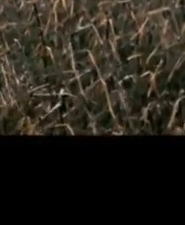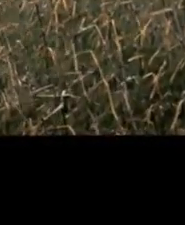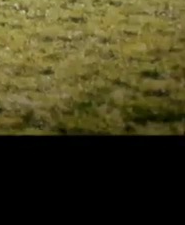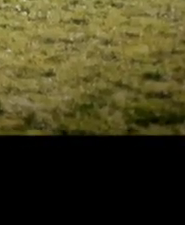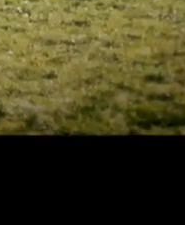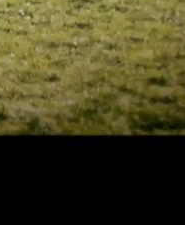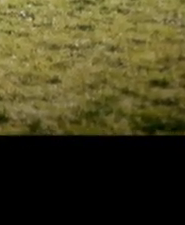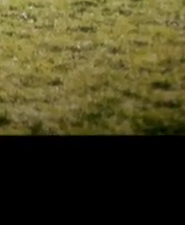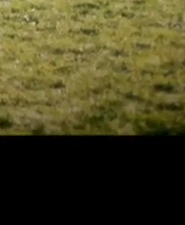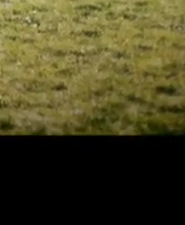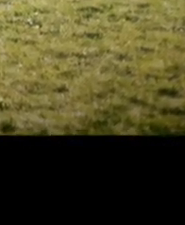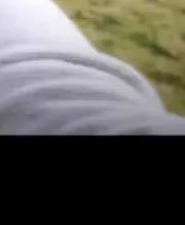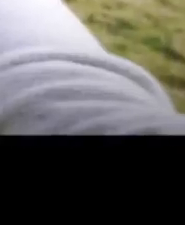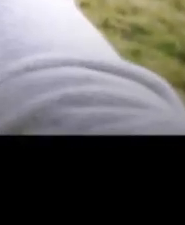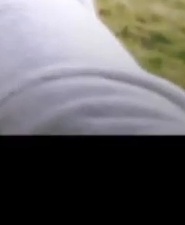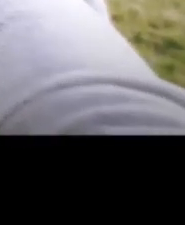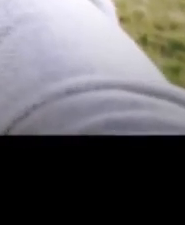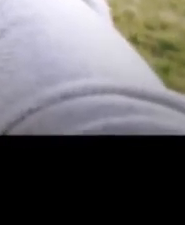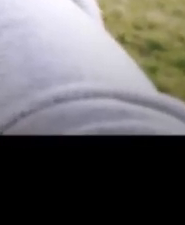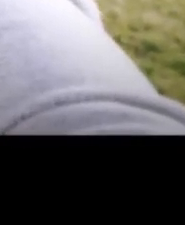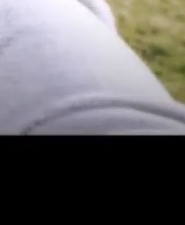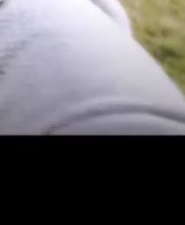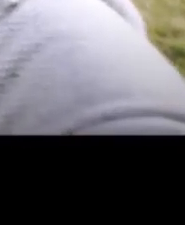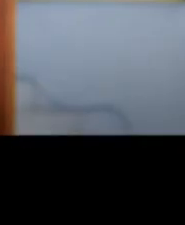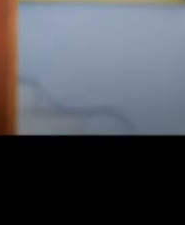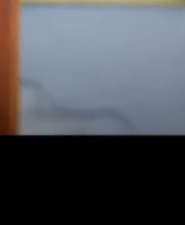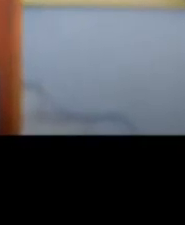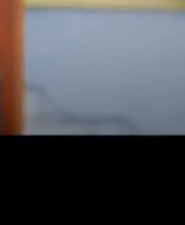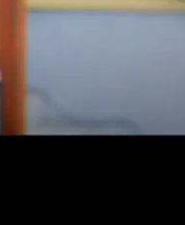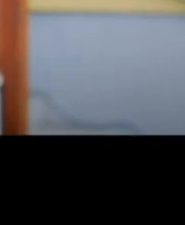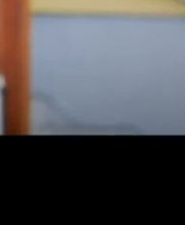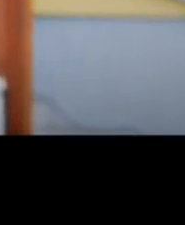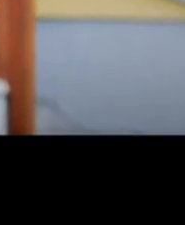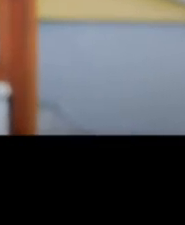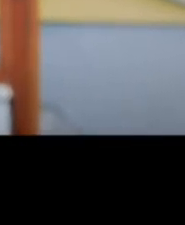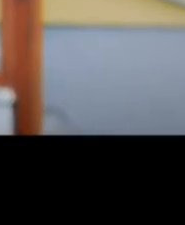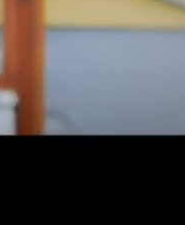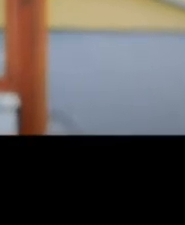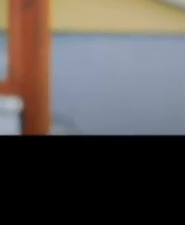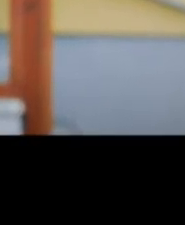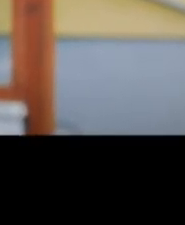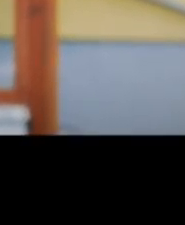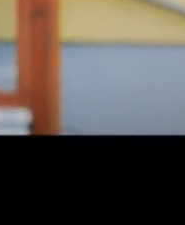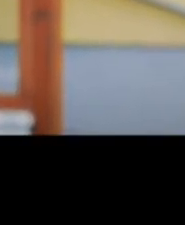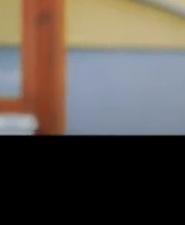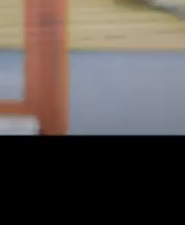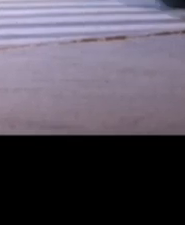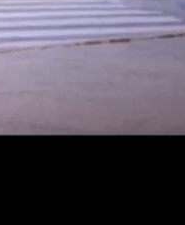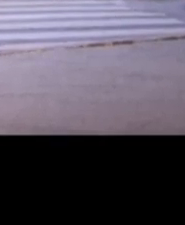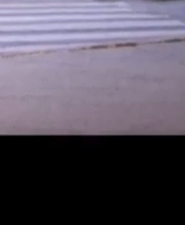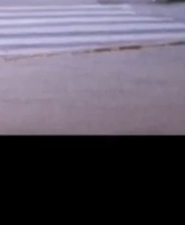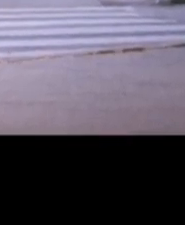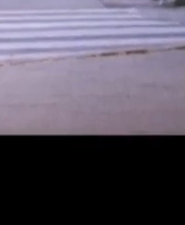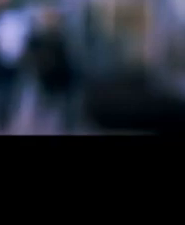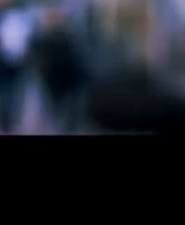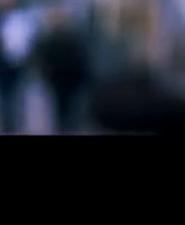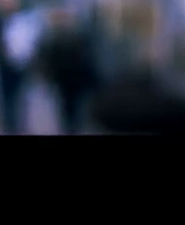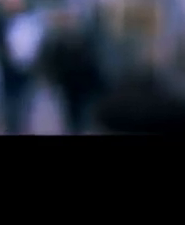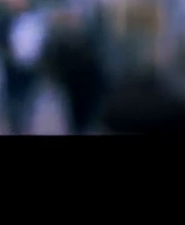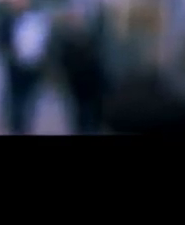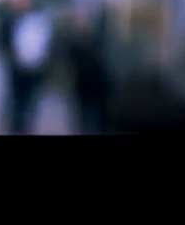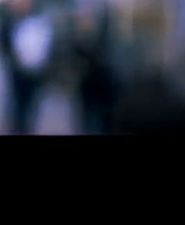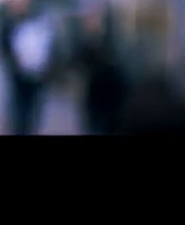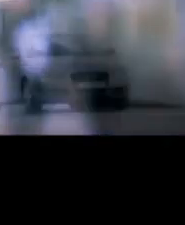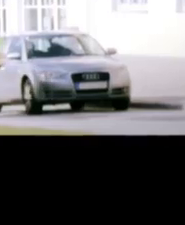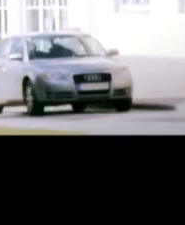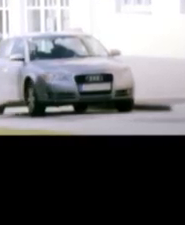Tradition. Wir sind die neue Moderne. Wir leben Vielfalt. Wir sind die